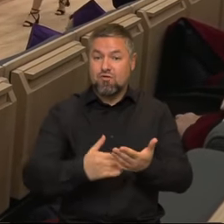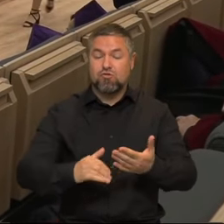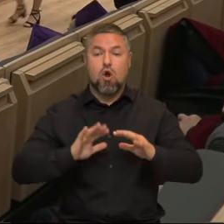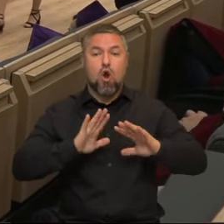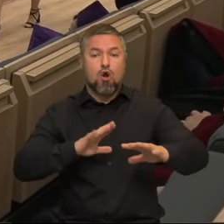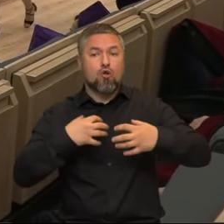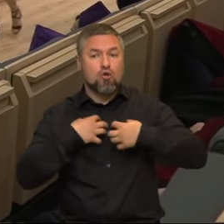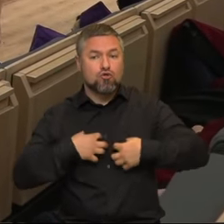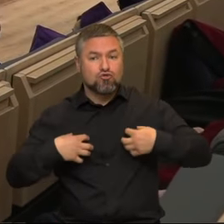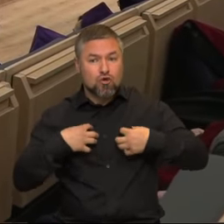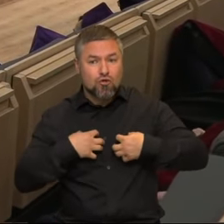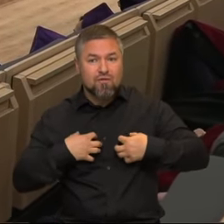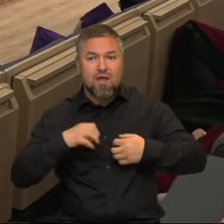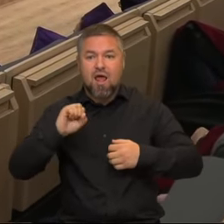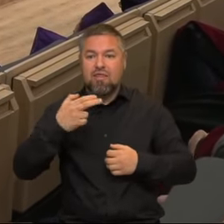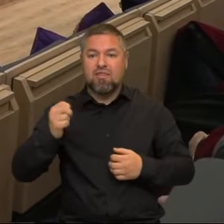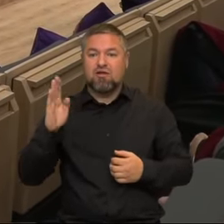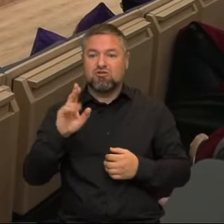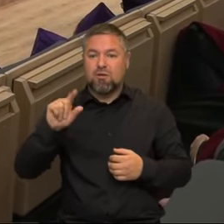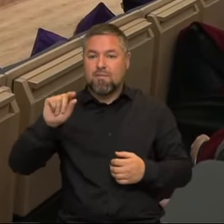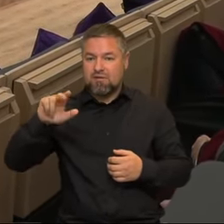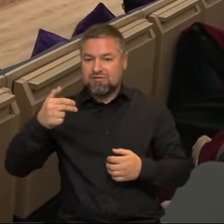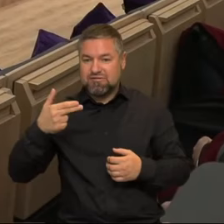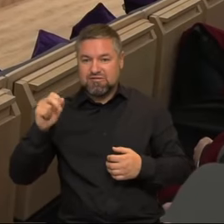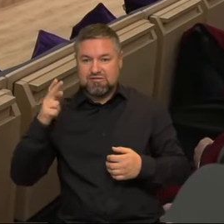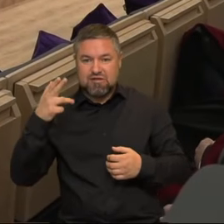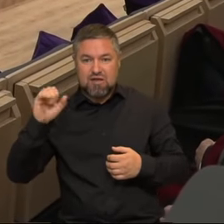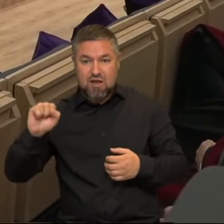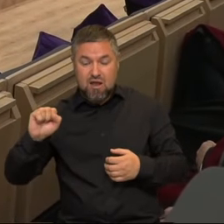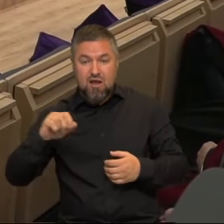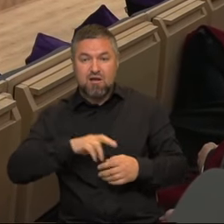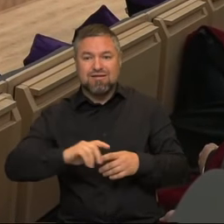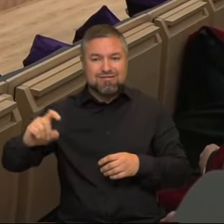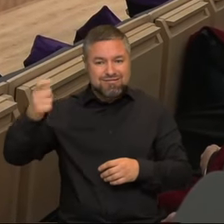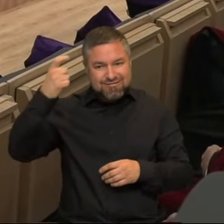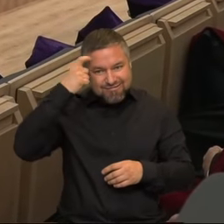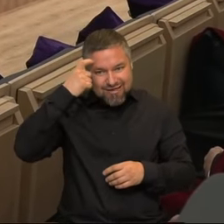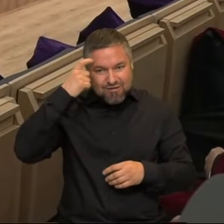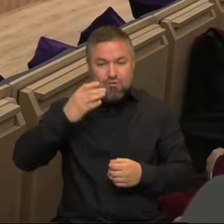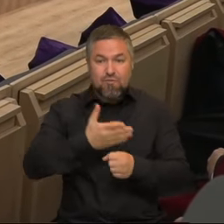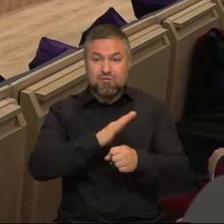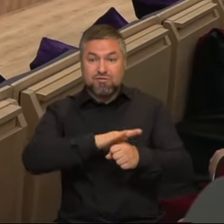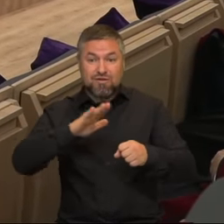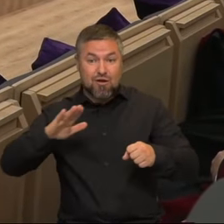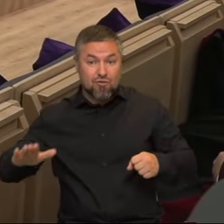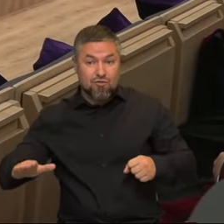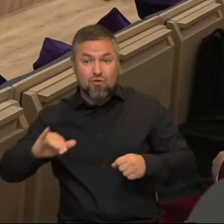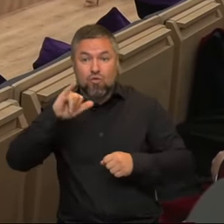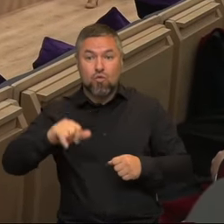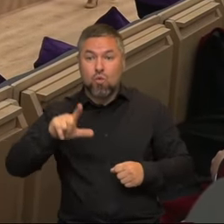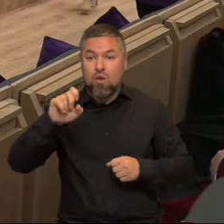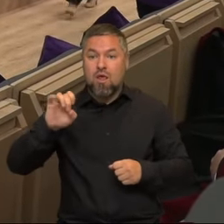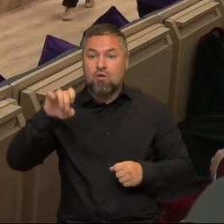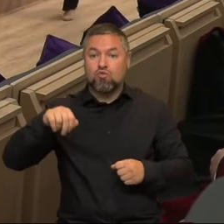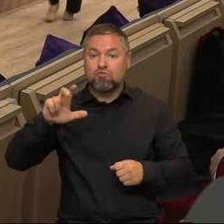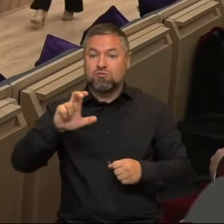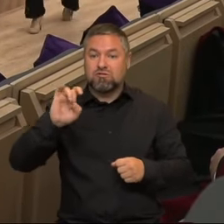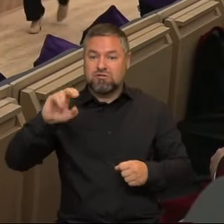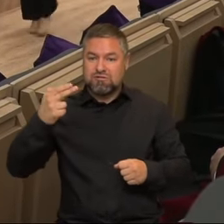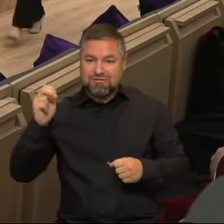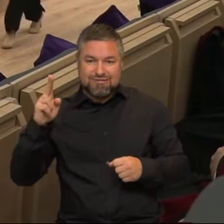Ochrony Środowiska Anna Szczepańska oraz z Centrum Kształcenia Międzynarodowego Julia